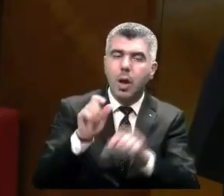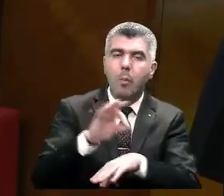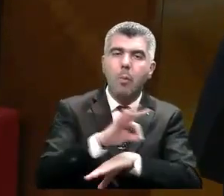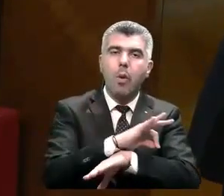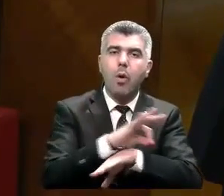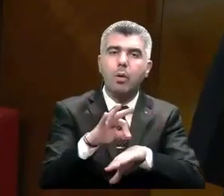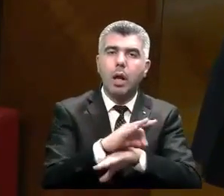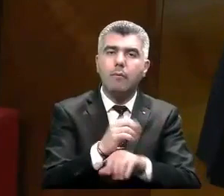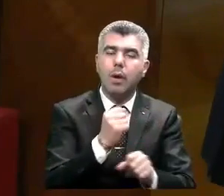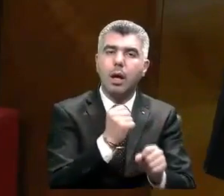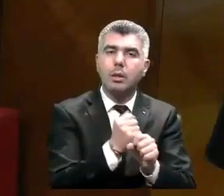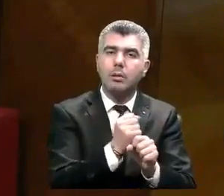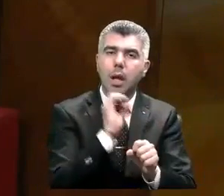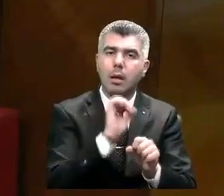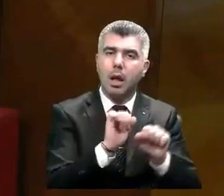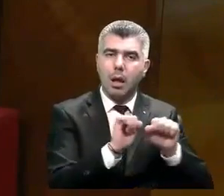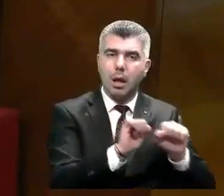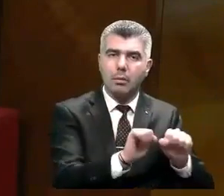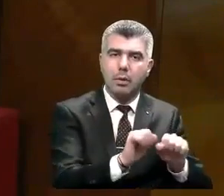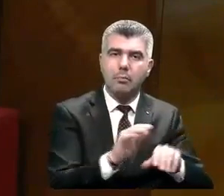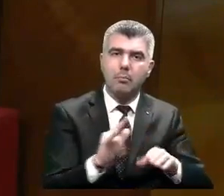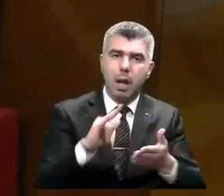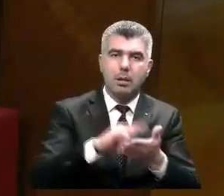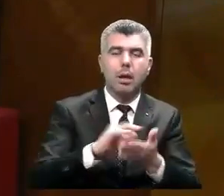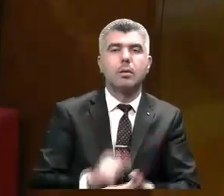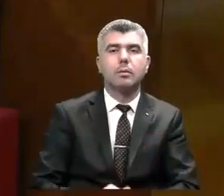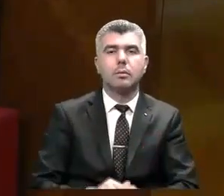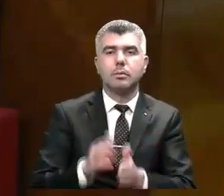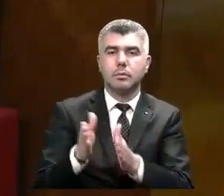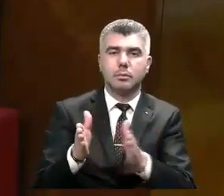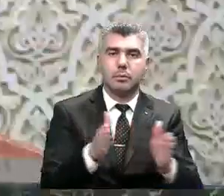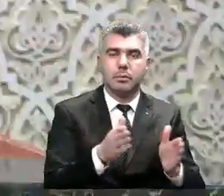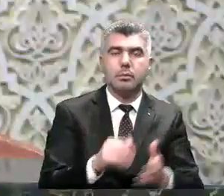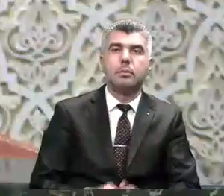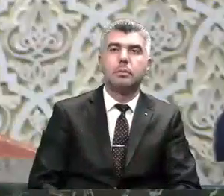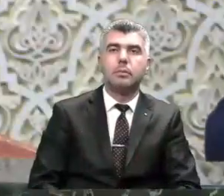والعاملين من القطاع. وشكرا. شكرا.